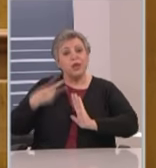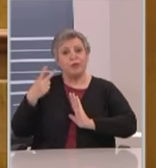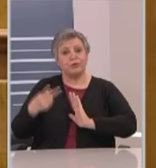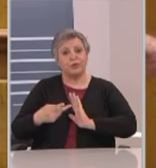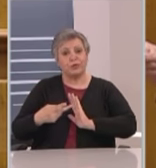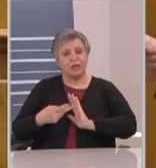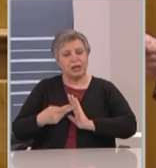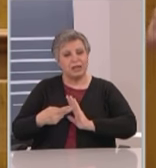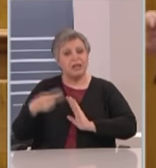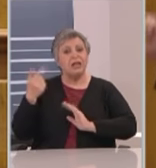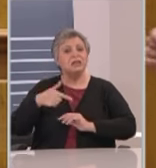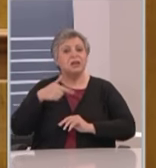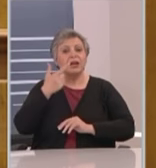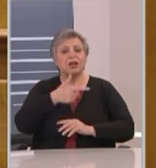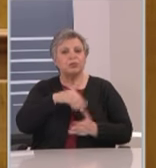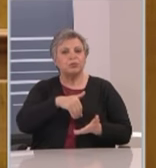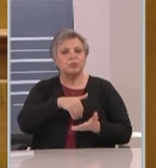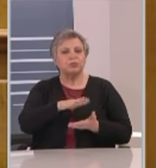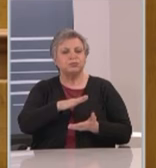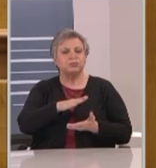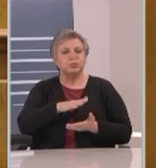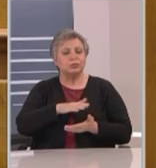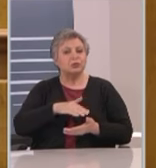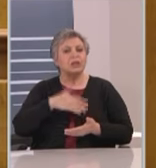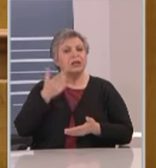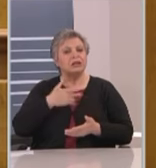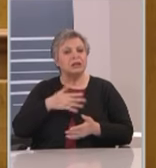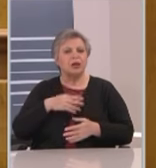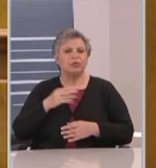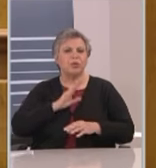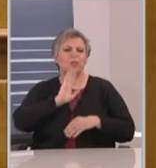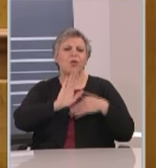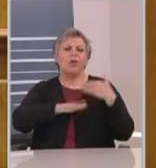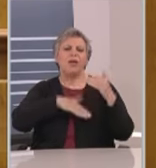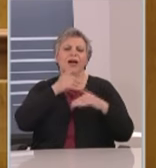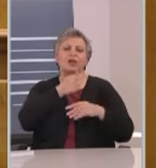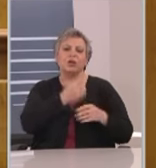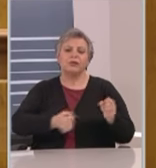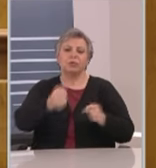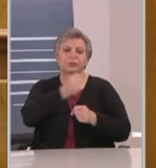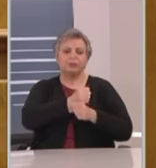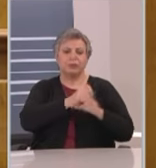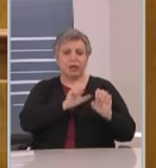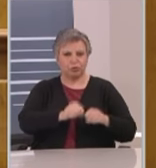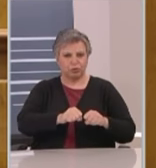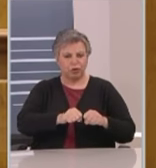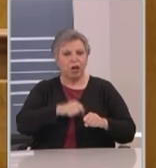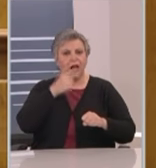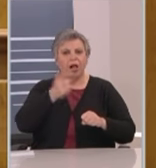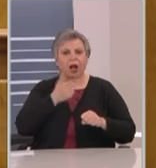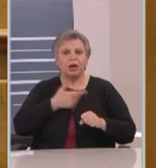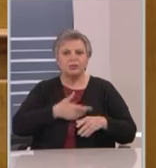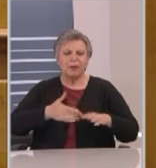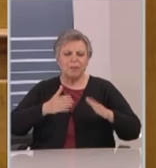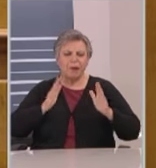ψήφο καταδικαστική 2 φορές στα κόμματα που κυβέρνησαν τον τόπο για πάρα πολλά χρόνια και τον χρεοκόπησαν και τον λαϊλάτισαν. Θέλω λοιπόν